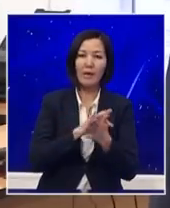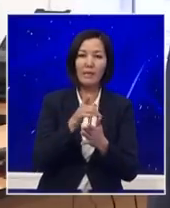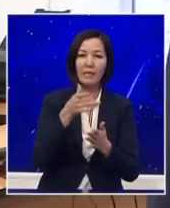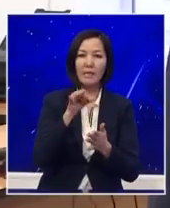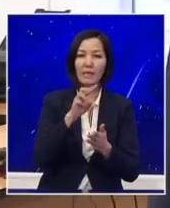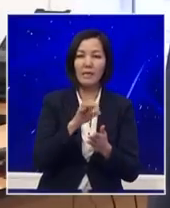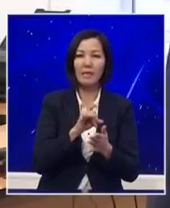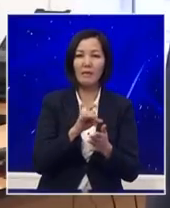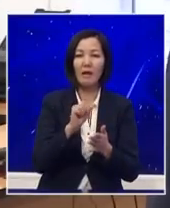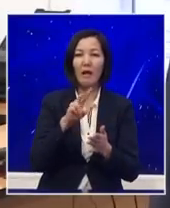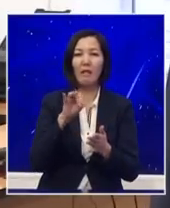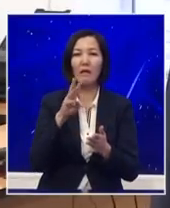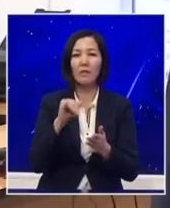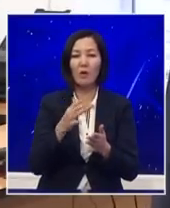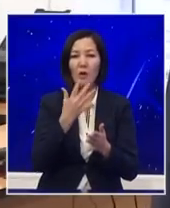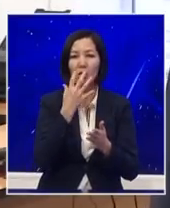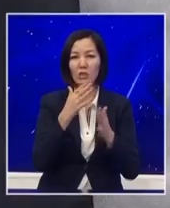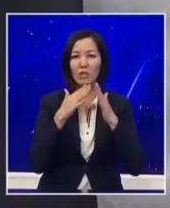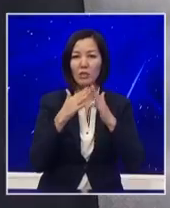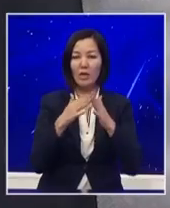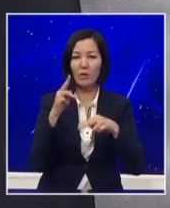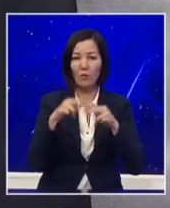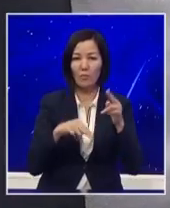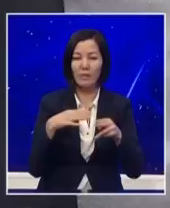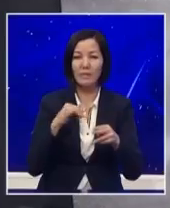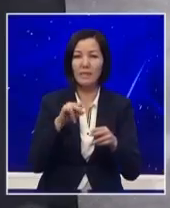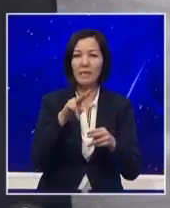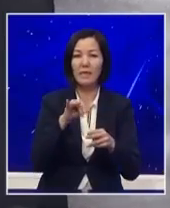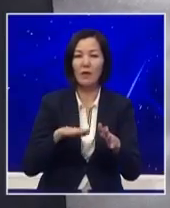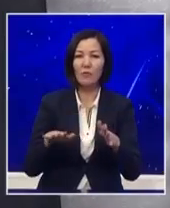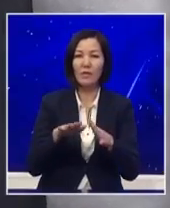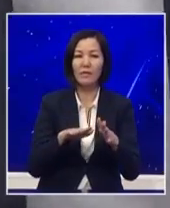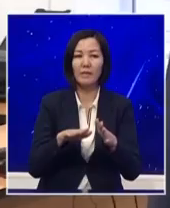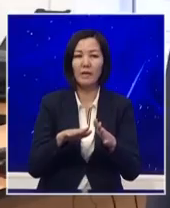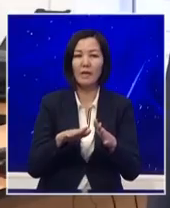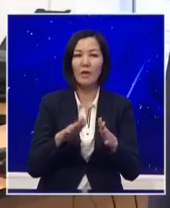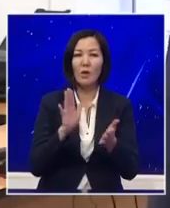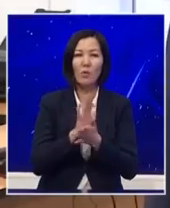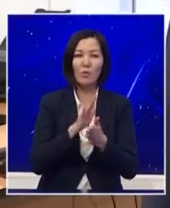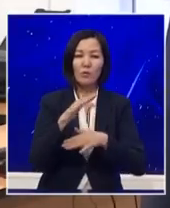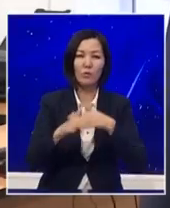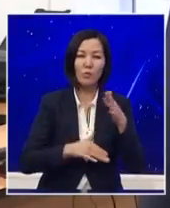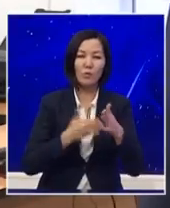Гринланд Алатау жылыжай комплексі және Іле ауданында қоқысты қайта